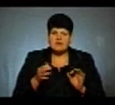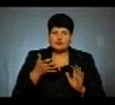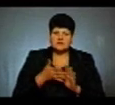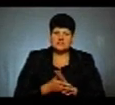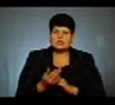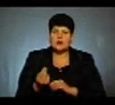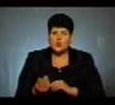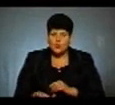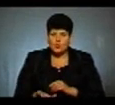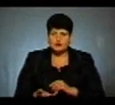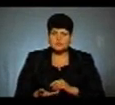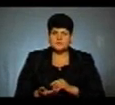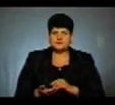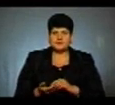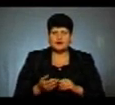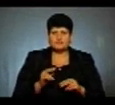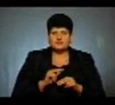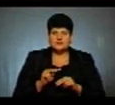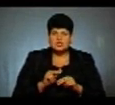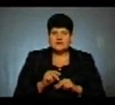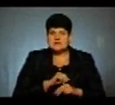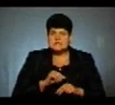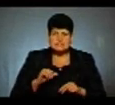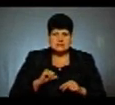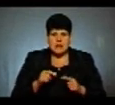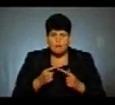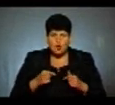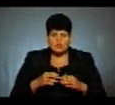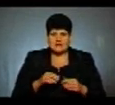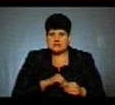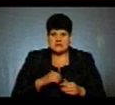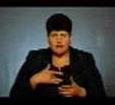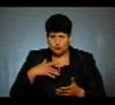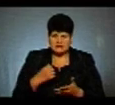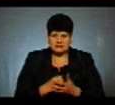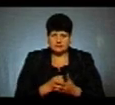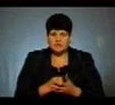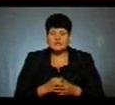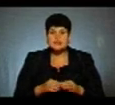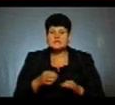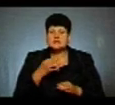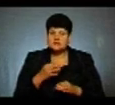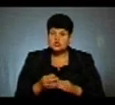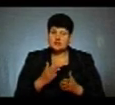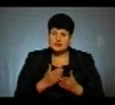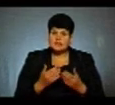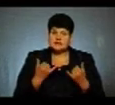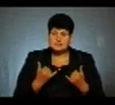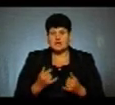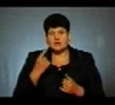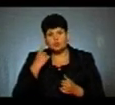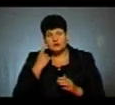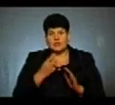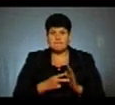і, зокрема, тайм-менеджменту, вчити самоорганізації, самодисципліни. Скажіть, чи є зараз якісь такі думки,